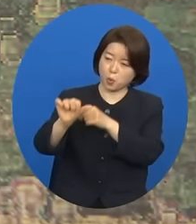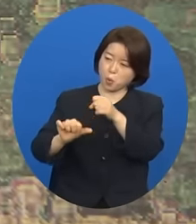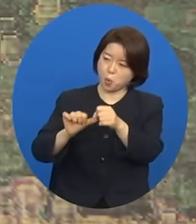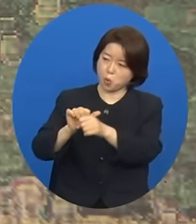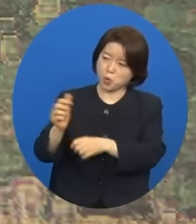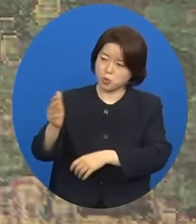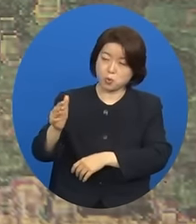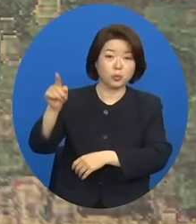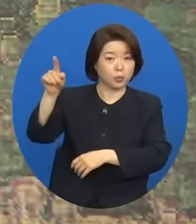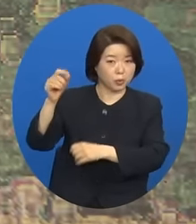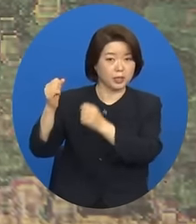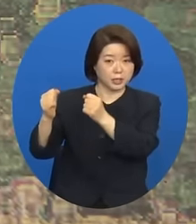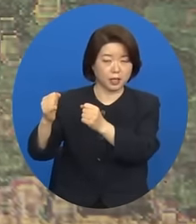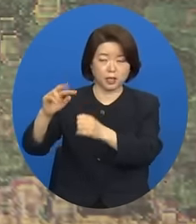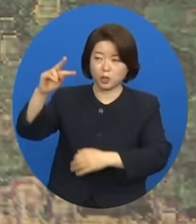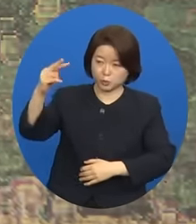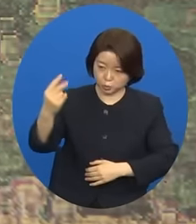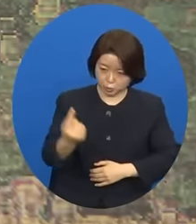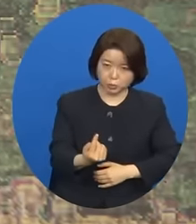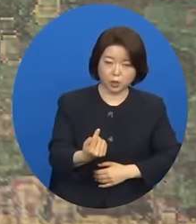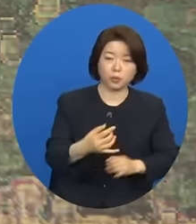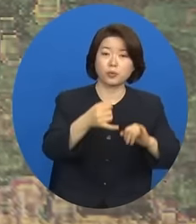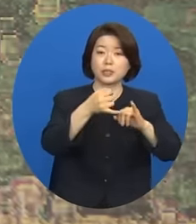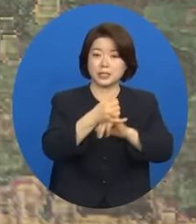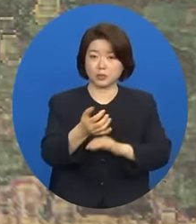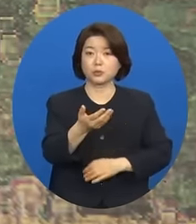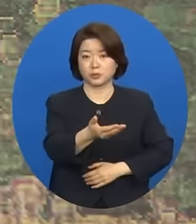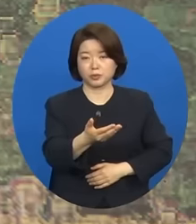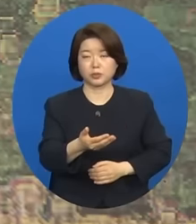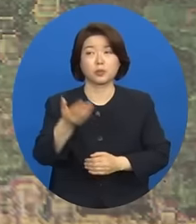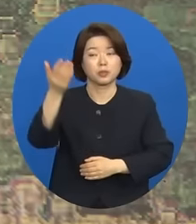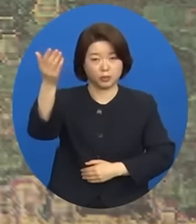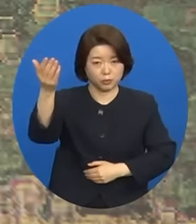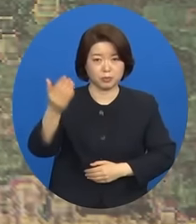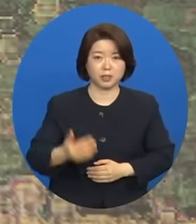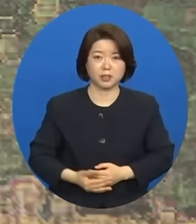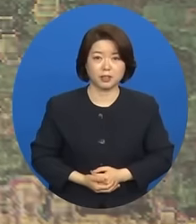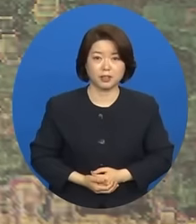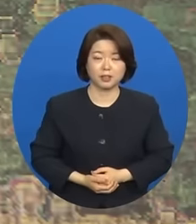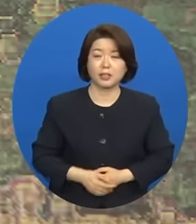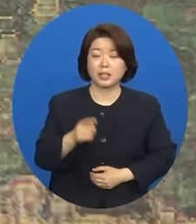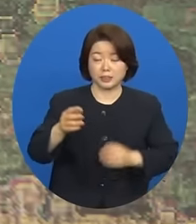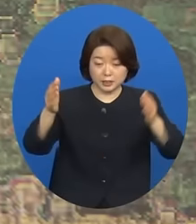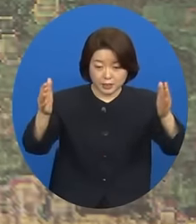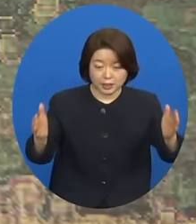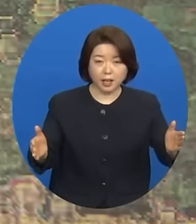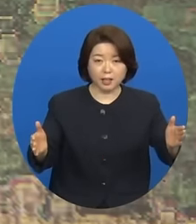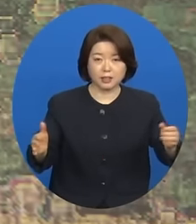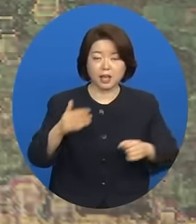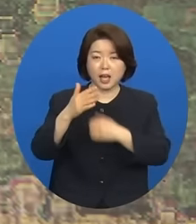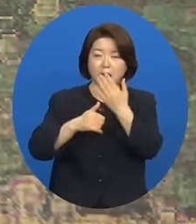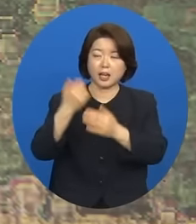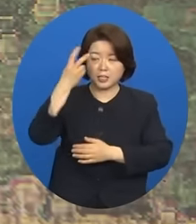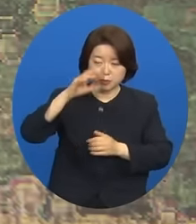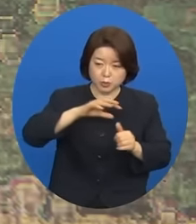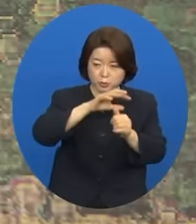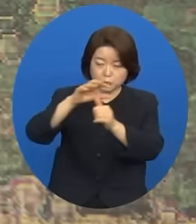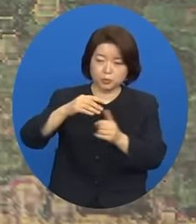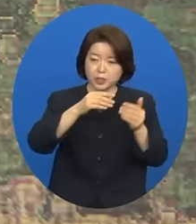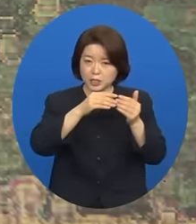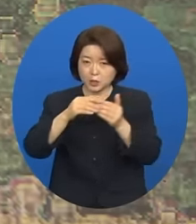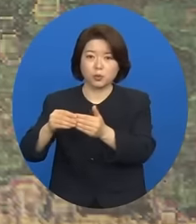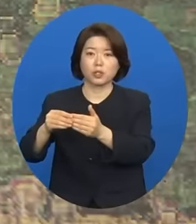있다가 돌아오기로 약속을 합니다. 그리고 그 기간 동안 하나님께서 지켜주시고 인도해